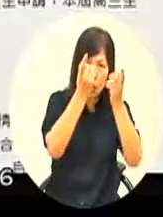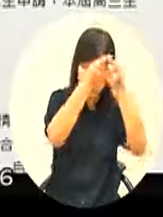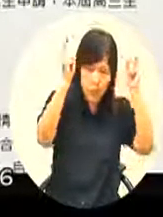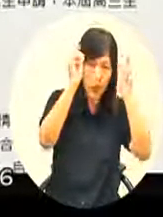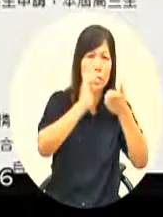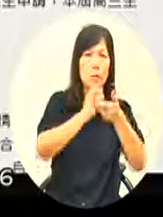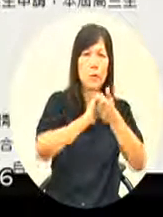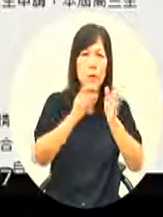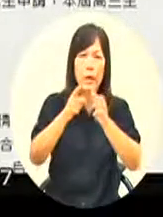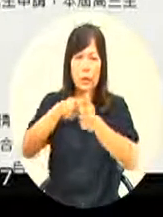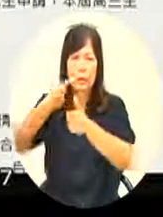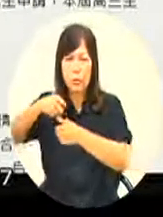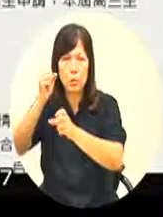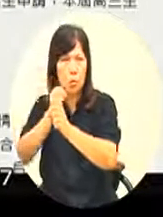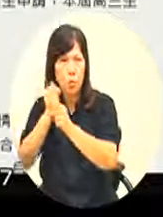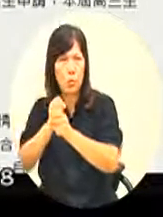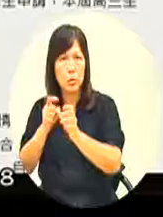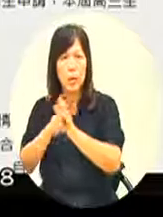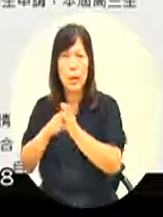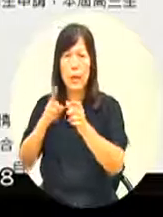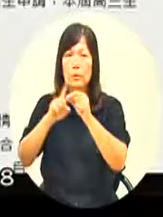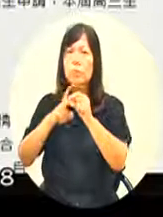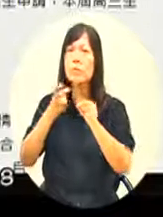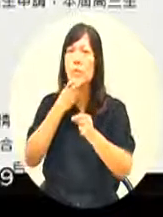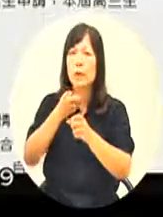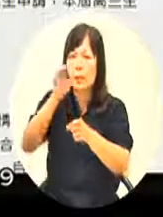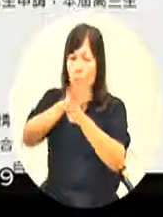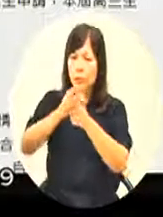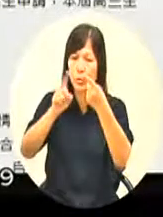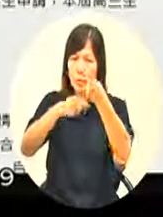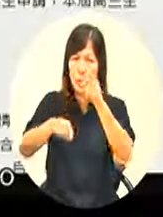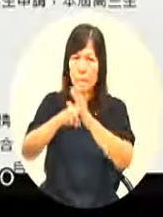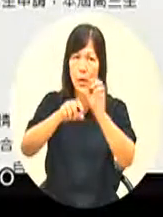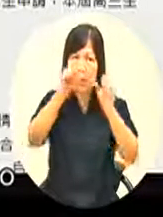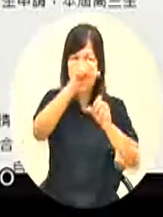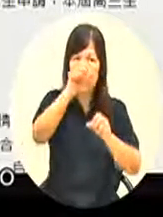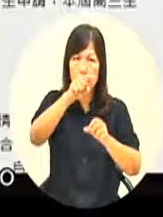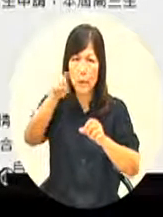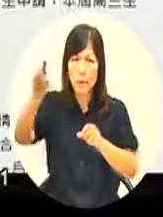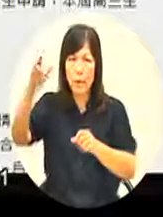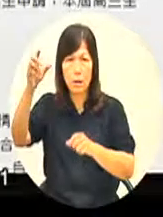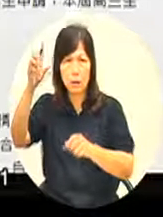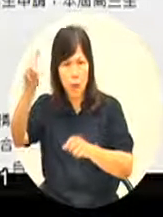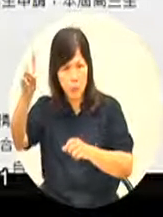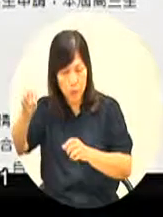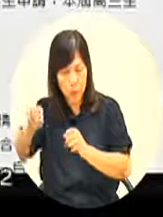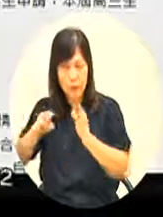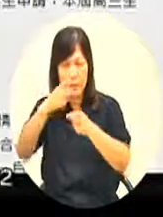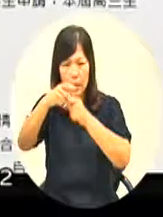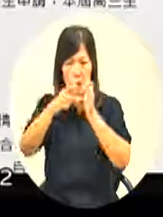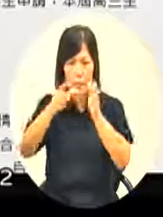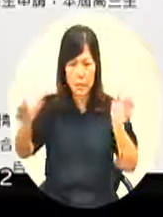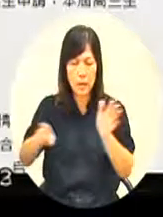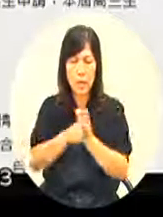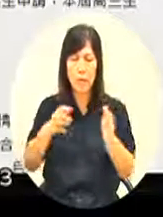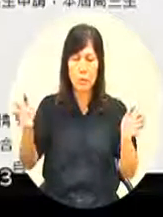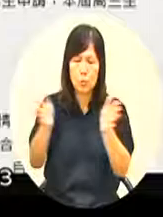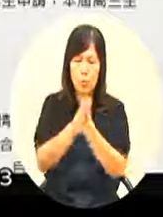中央要去补助一个人5000到10000，那这样子一整年下来中央要花